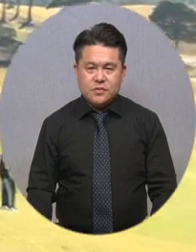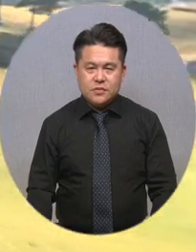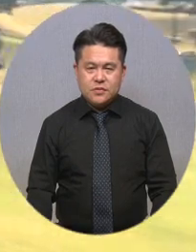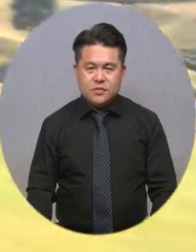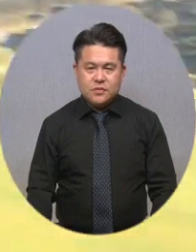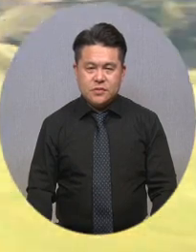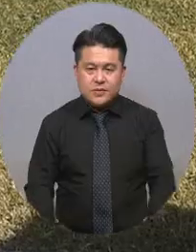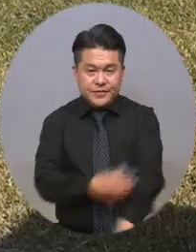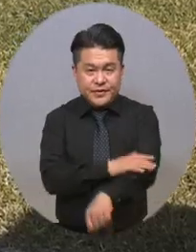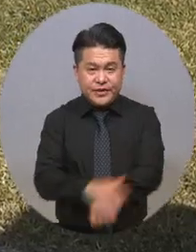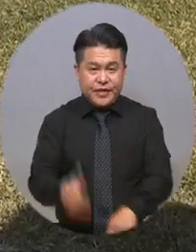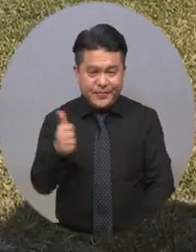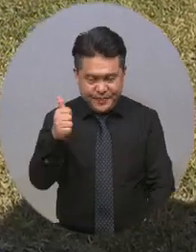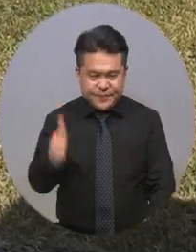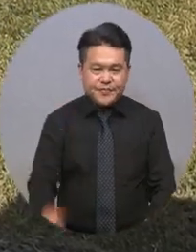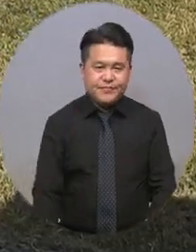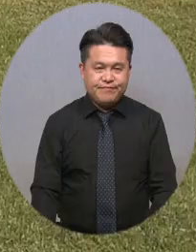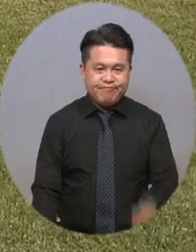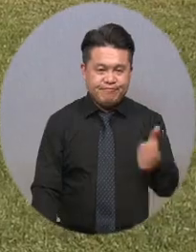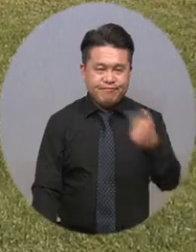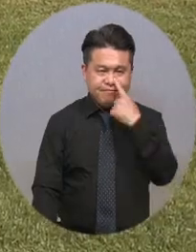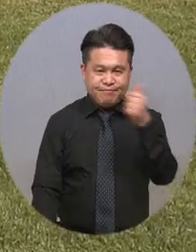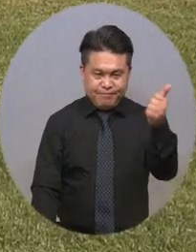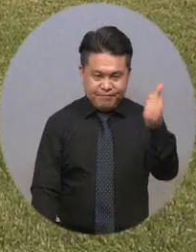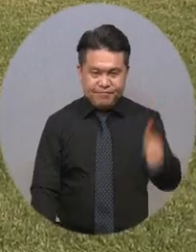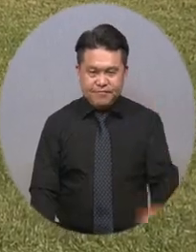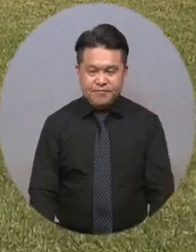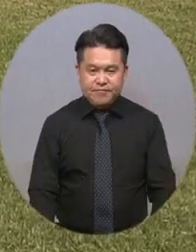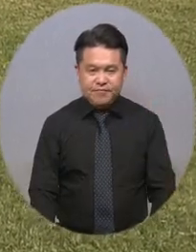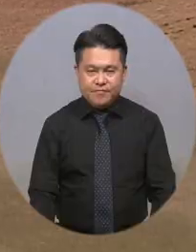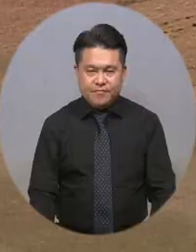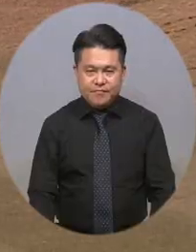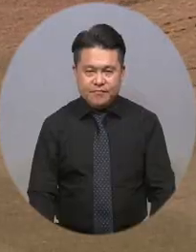아 언니 잘 쳤다. 오 나이스. 오 나이스.